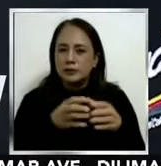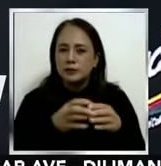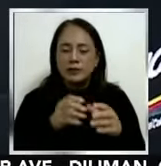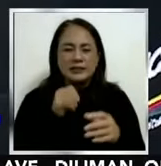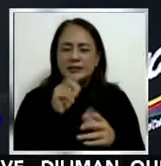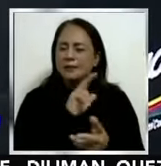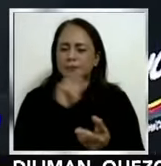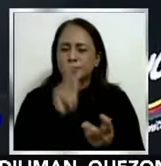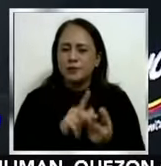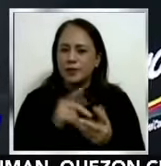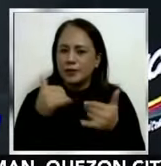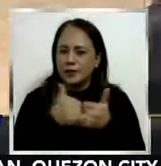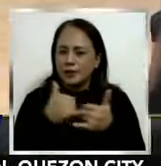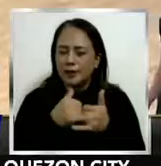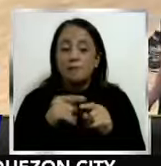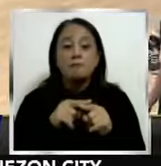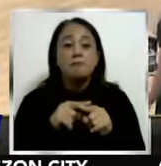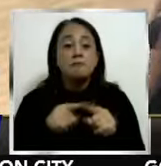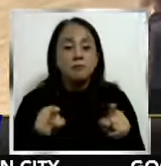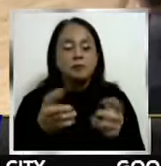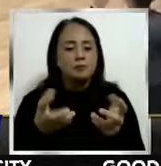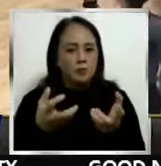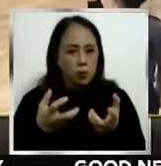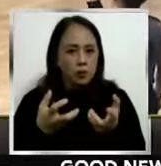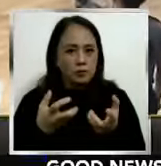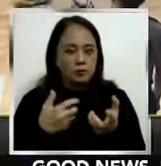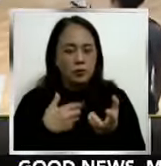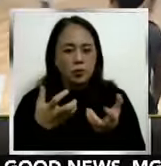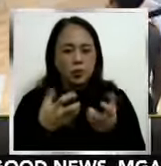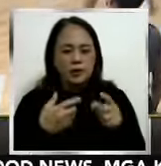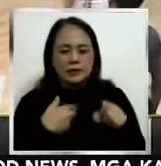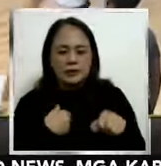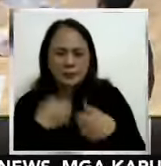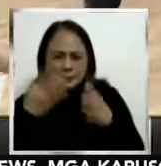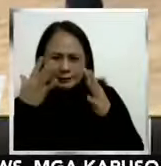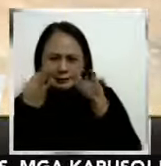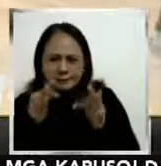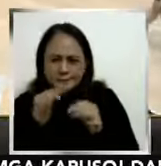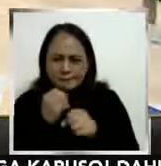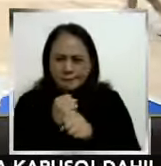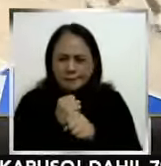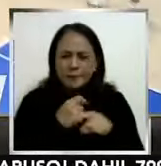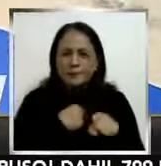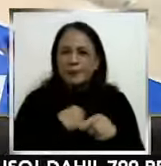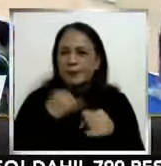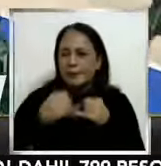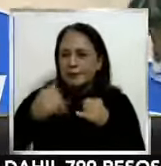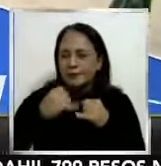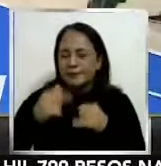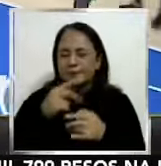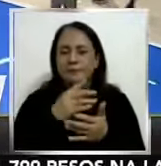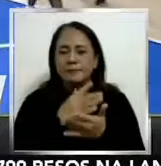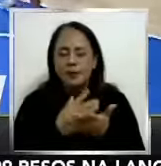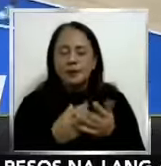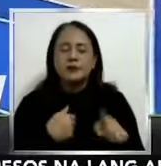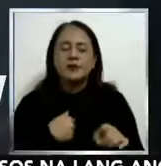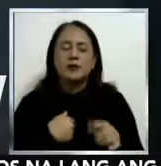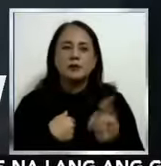game, but gusto ko rin makorek yung mga decision making nila, especially on the latter part. That's why medyo hindi